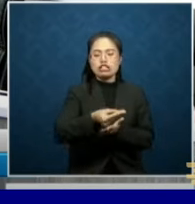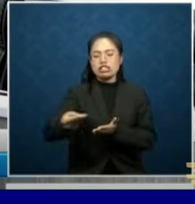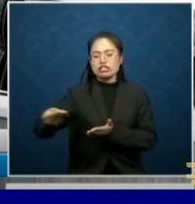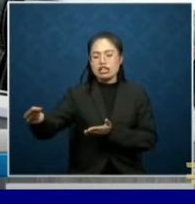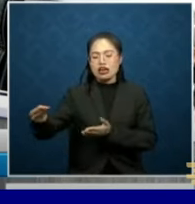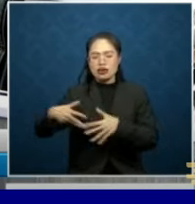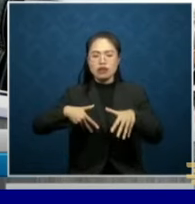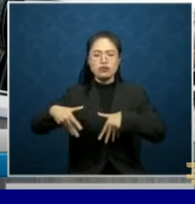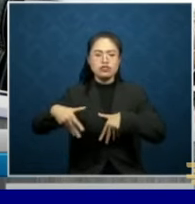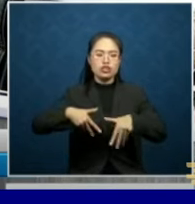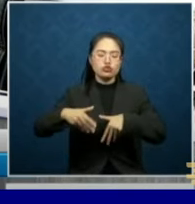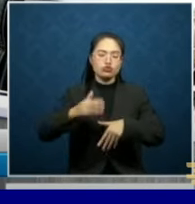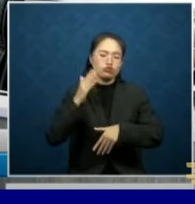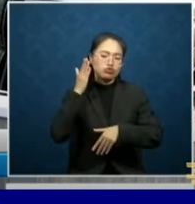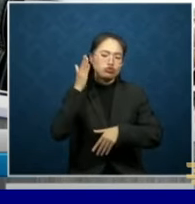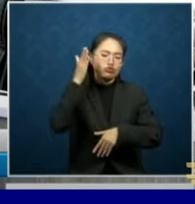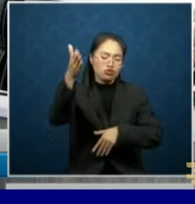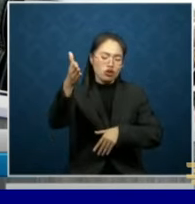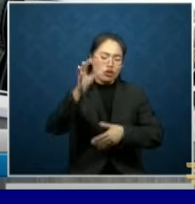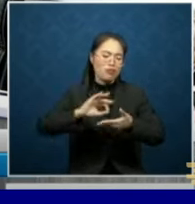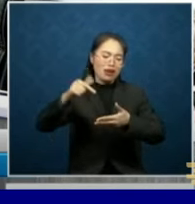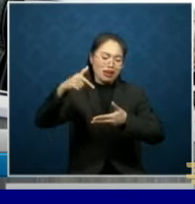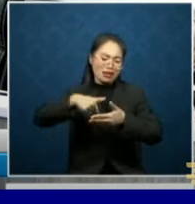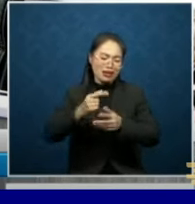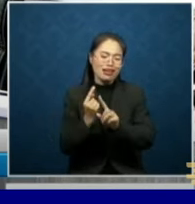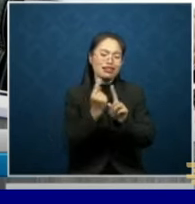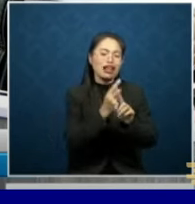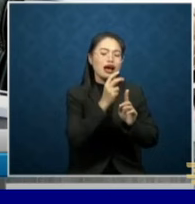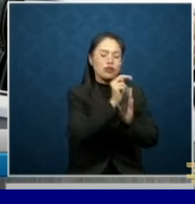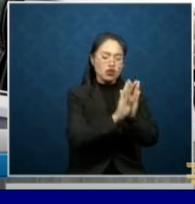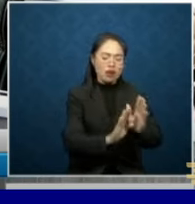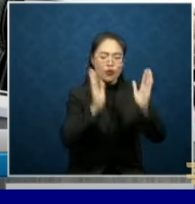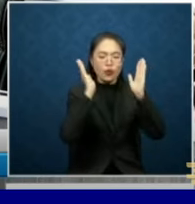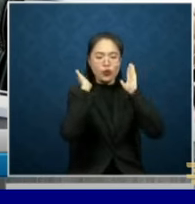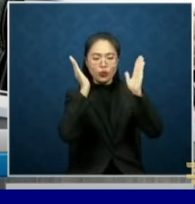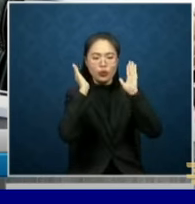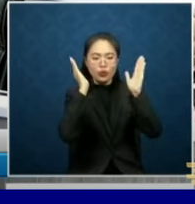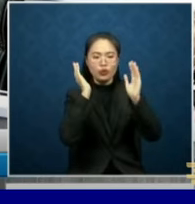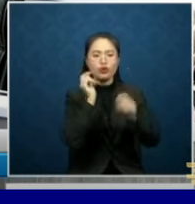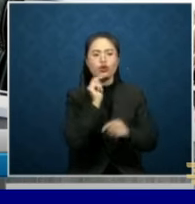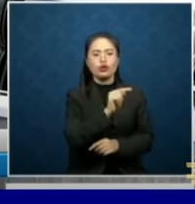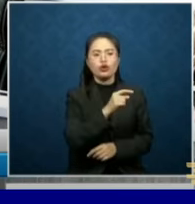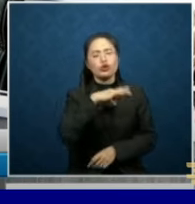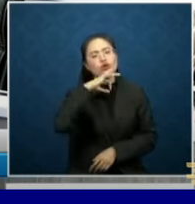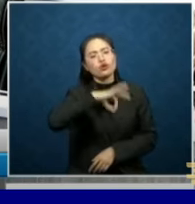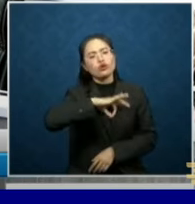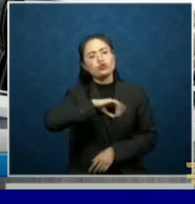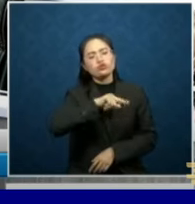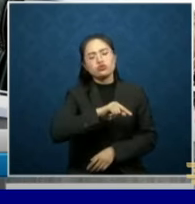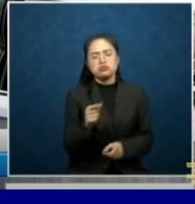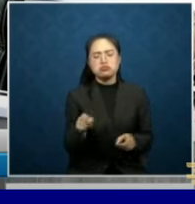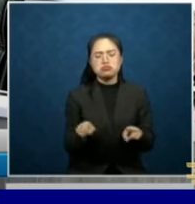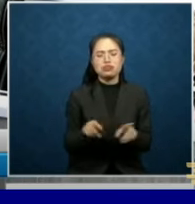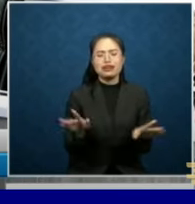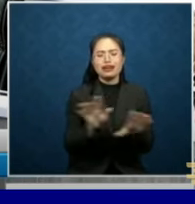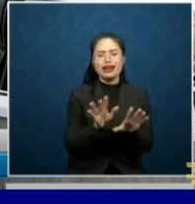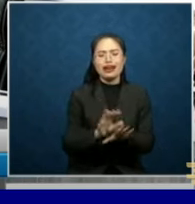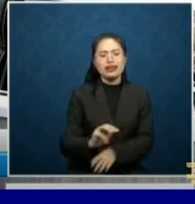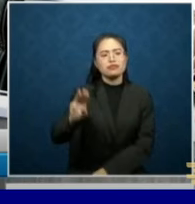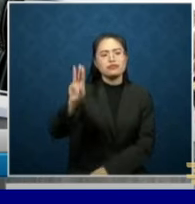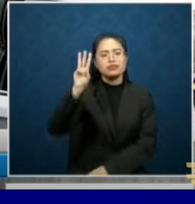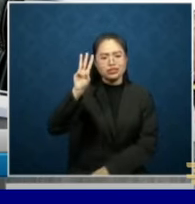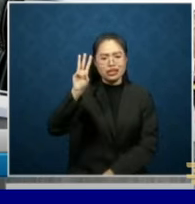หลักตามนโยบายที่ได้หาเสียงไว้ซึ่งอาจจะเข้าข่ายลักษณะเป็นสัญญาว่าจะให้ที่ผมกล่